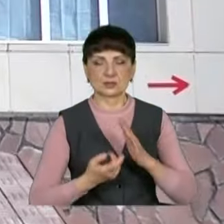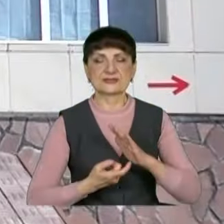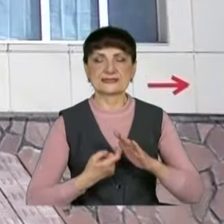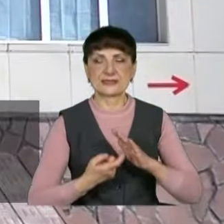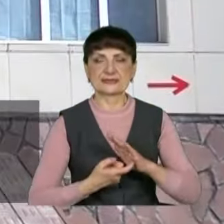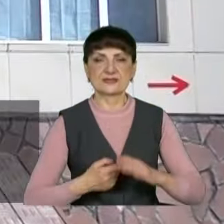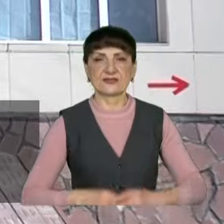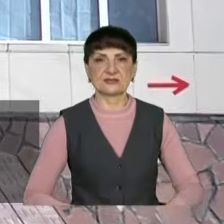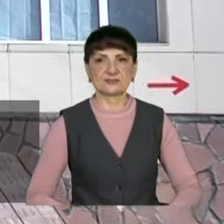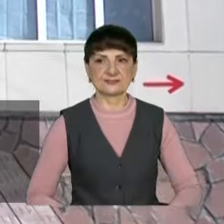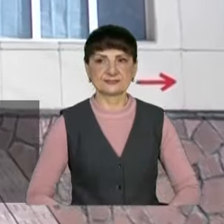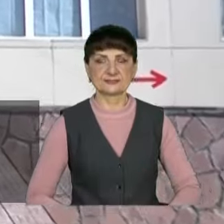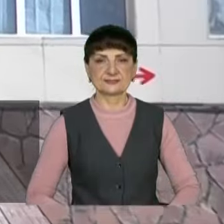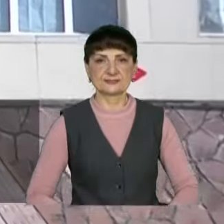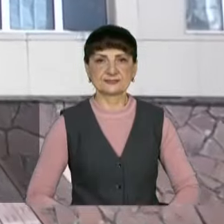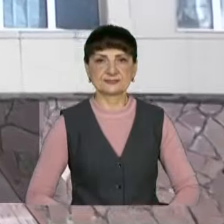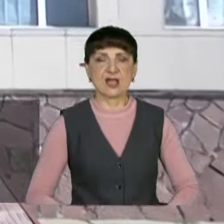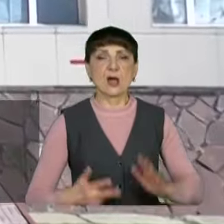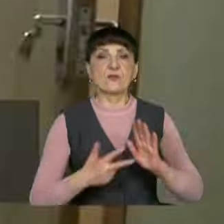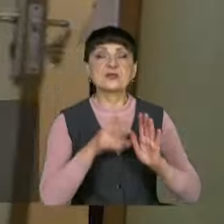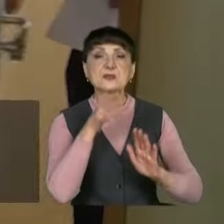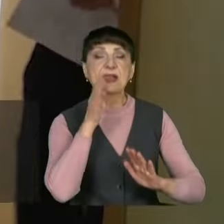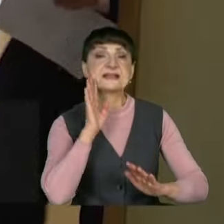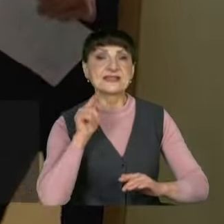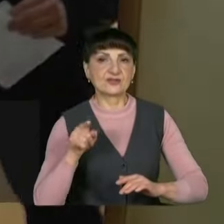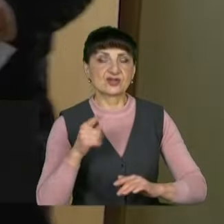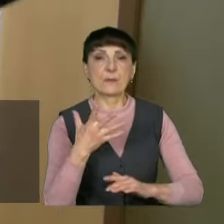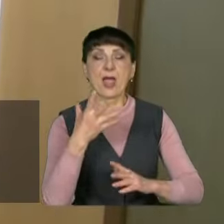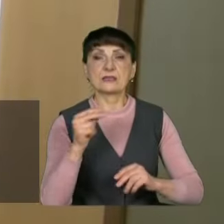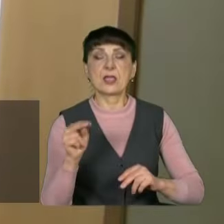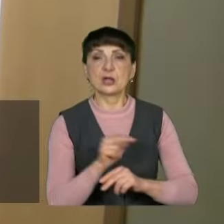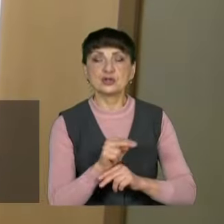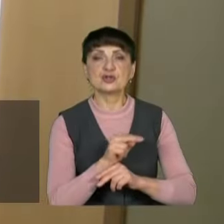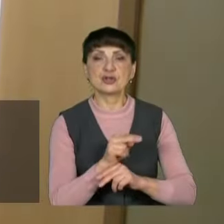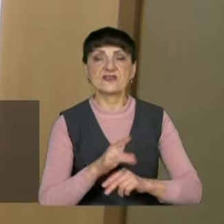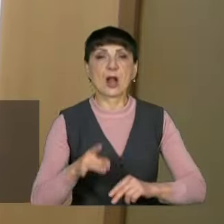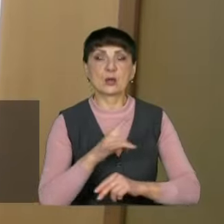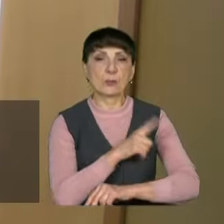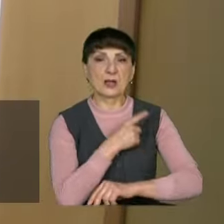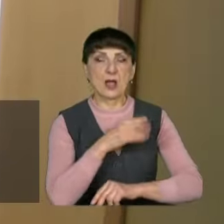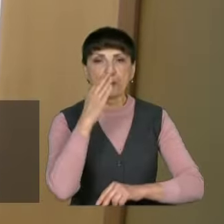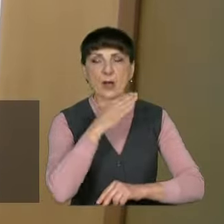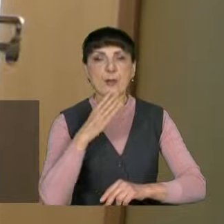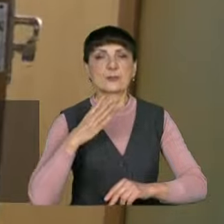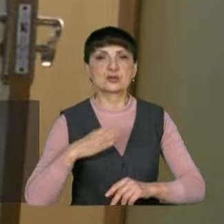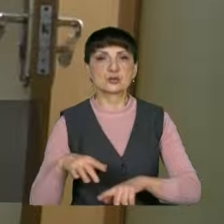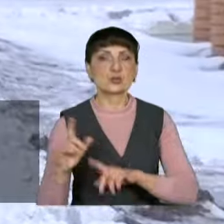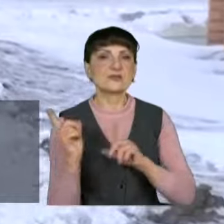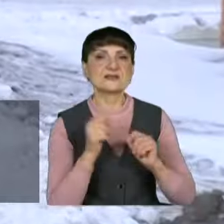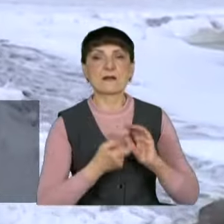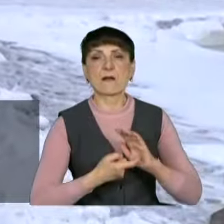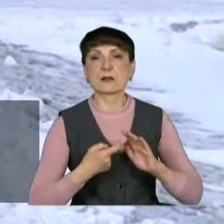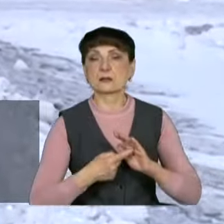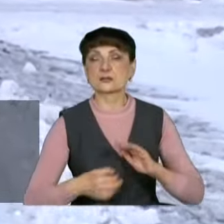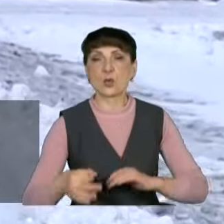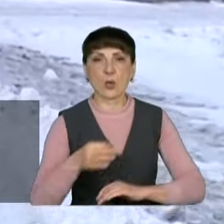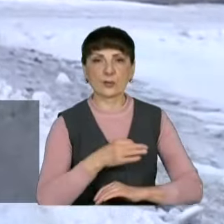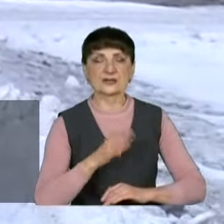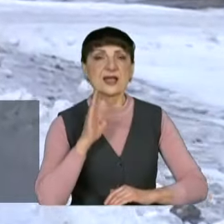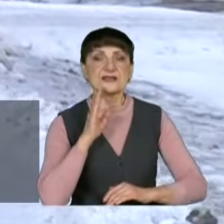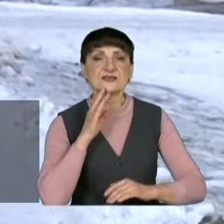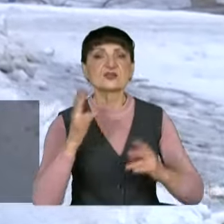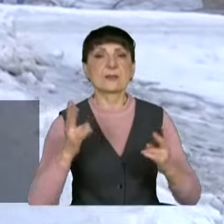следствие. Тем временем саму 8-летнюю Айзере, которую 5 дней лечили в районной больнице, родителям пришлось увезти в Карагандинскую область, так как